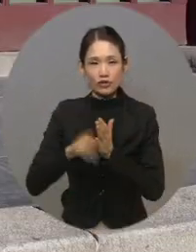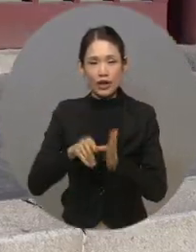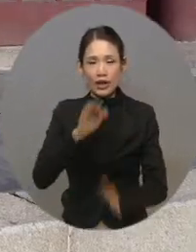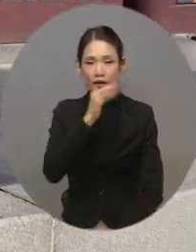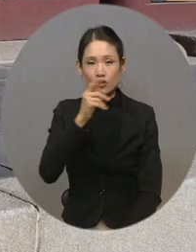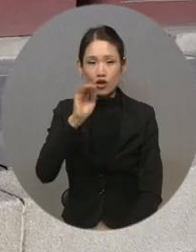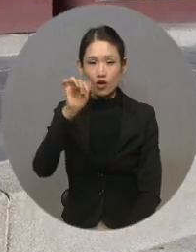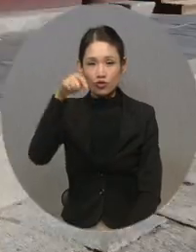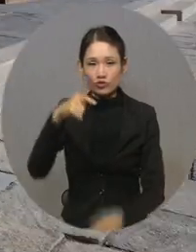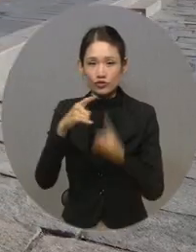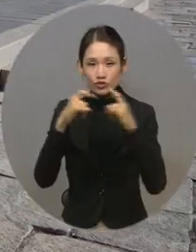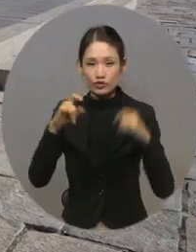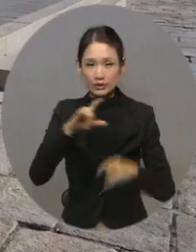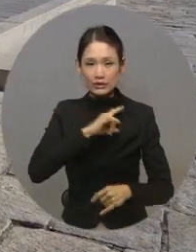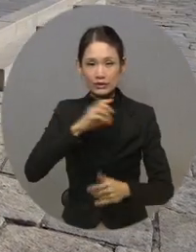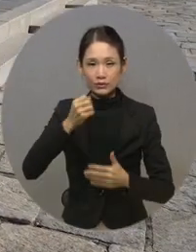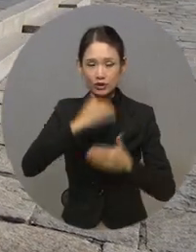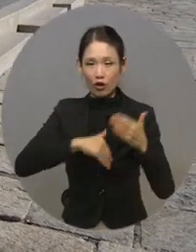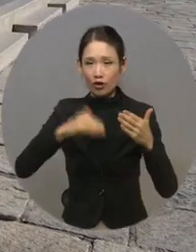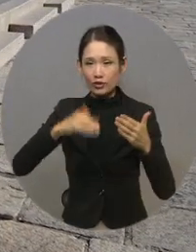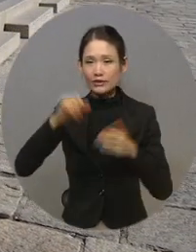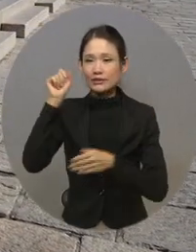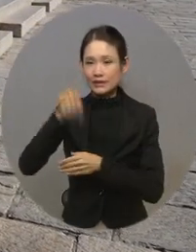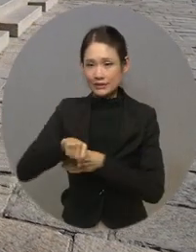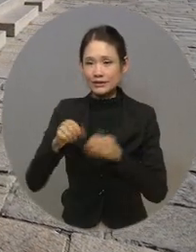이름으로 정식궁궐로 승격됐습니다.